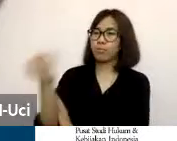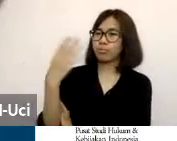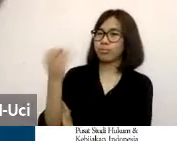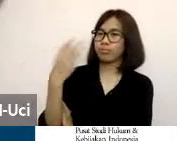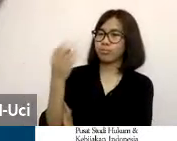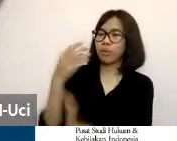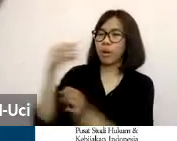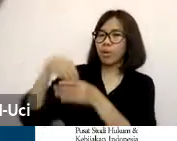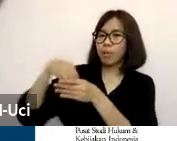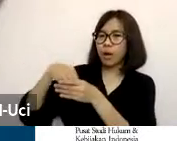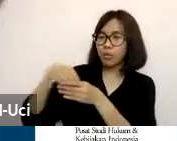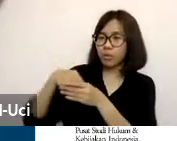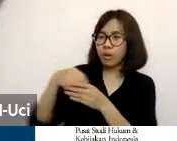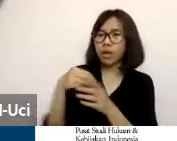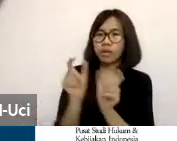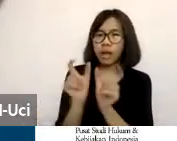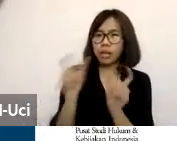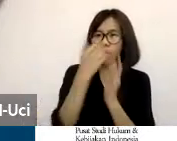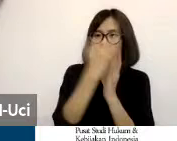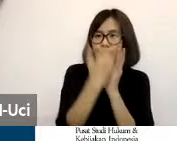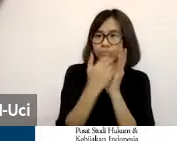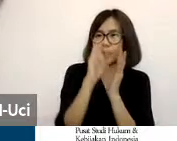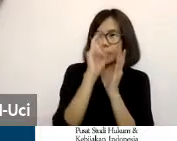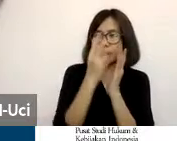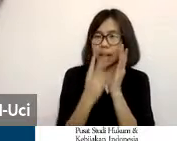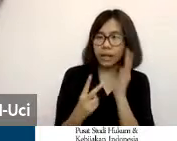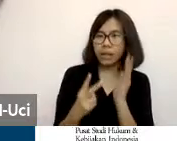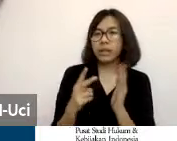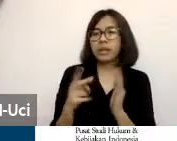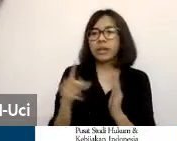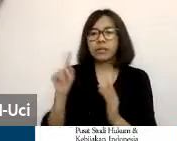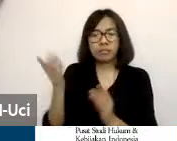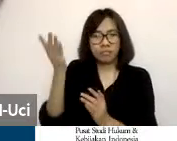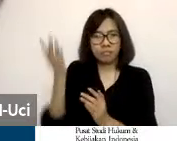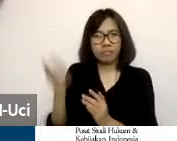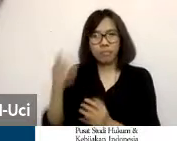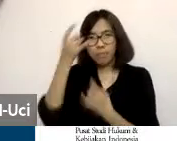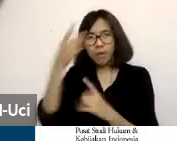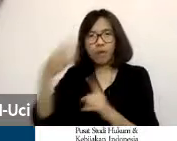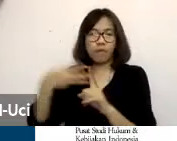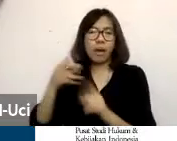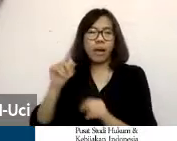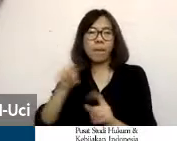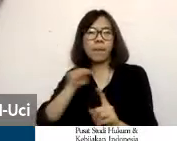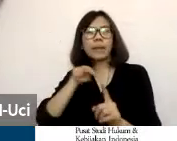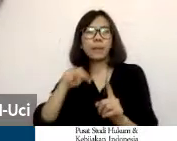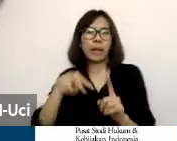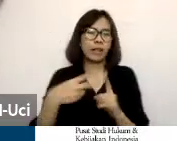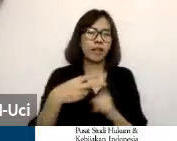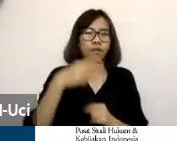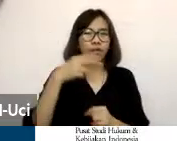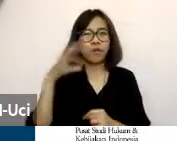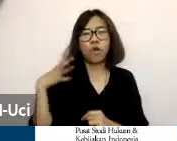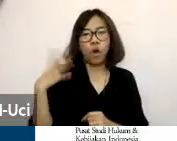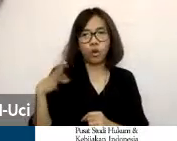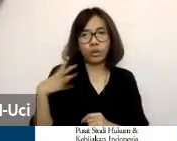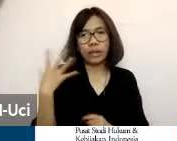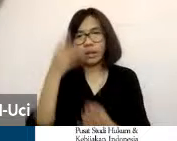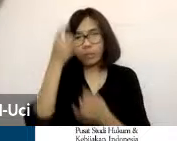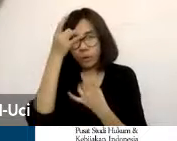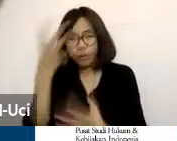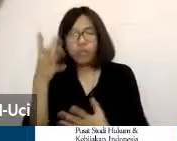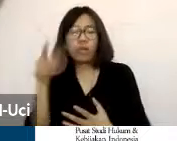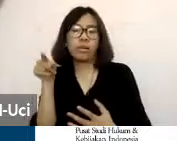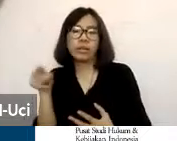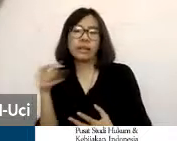satu koreksi dan masukan yang tentu saja dari sisi akademik Dan ini juga hal yang sangat penting bagi kami untuk kemudian kita